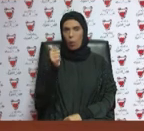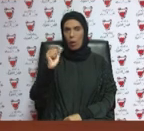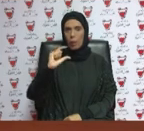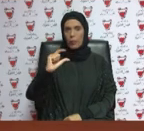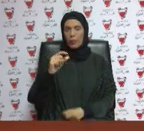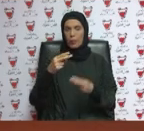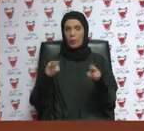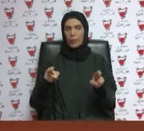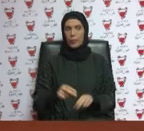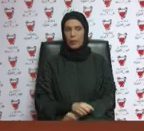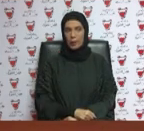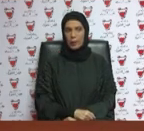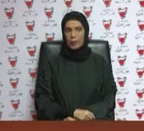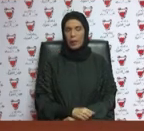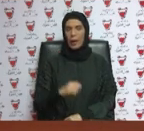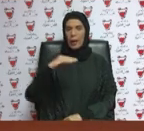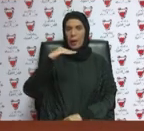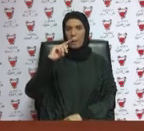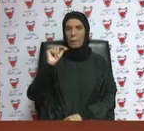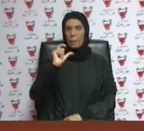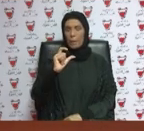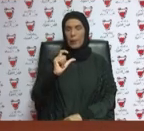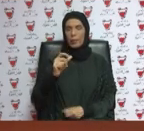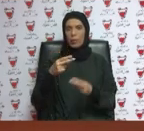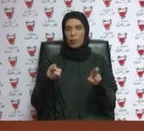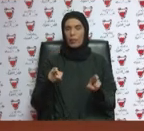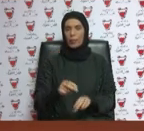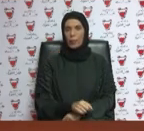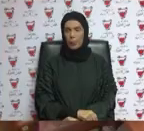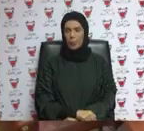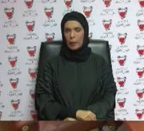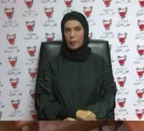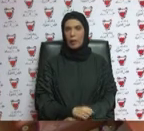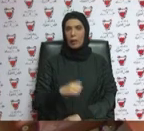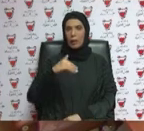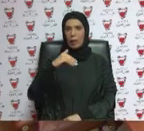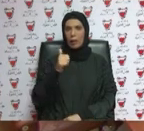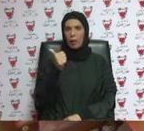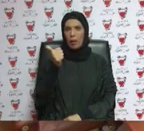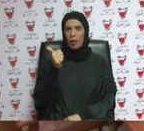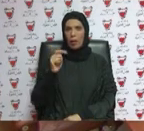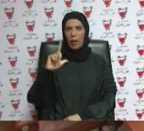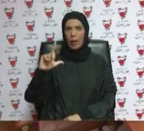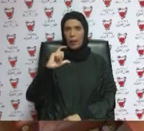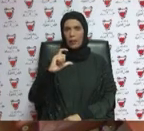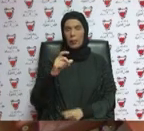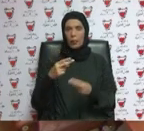حسين، حمد مبارك حمد النعيمي، خالد حسين مهدي